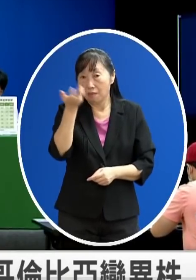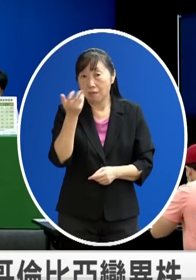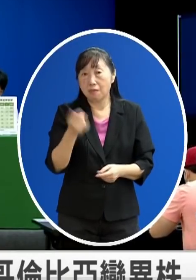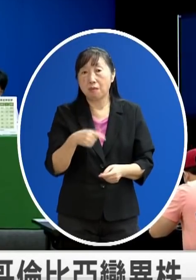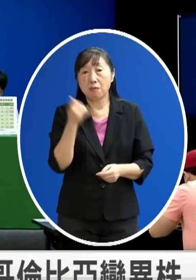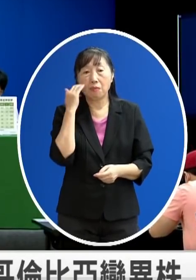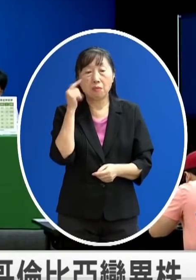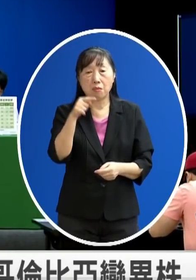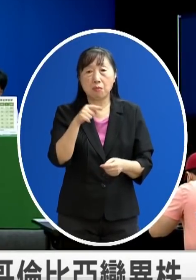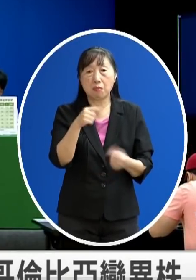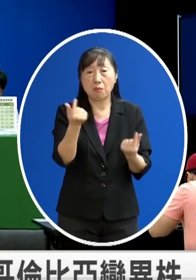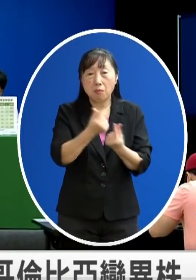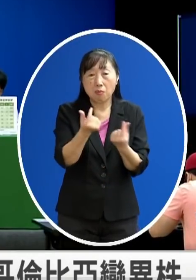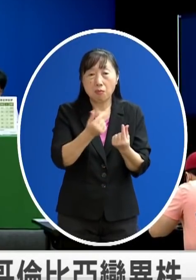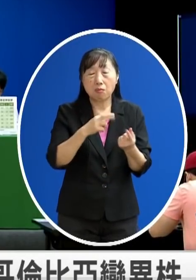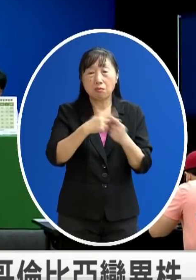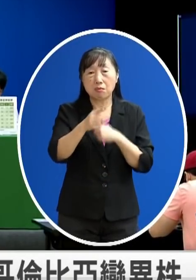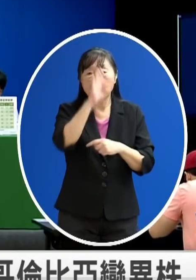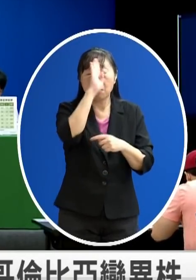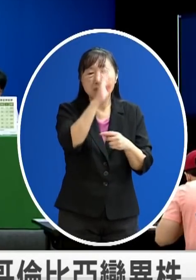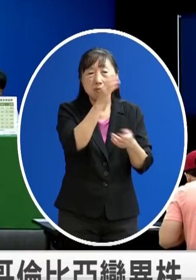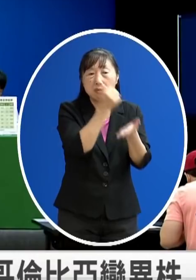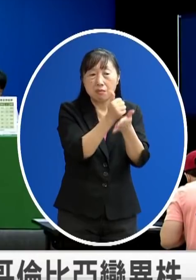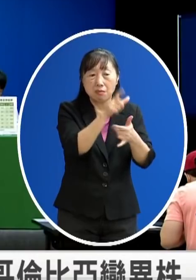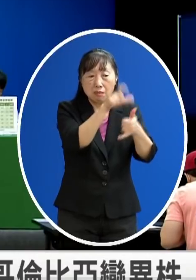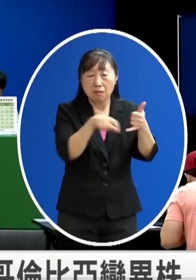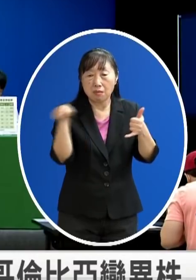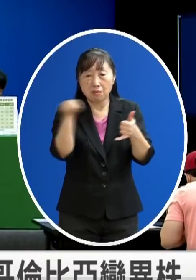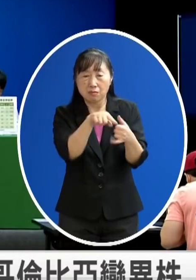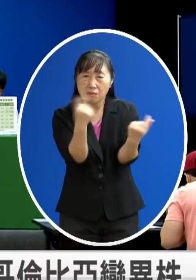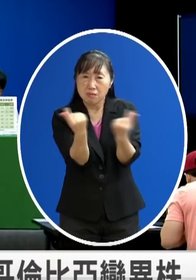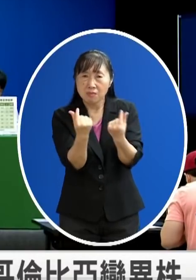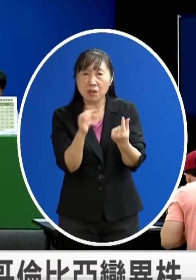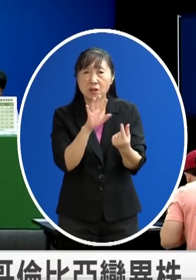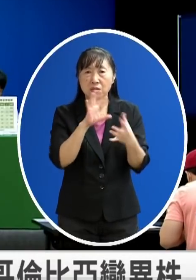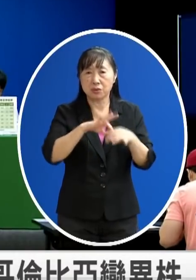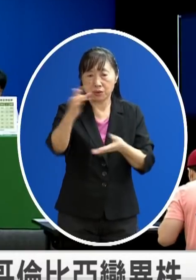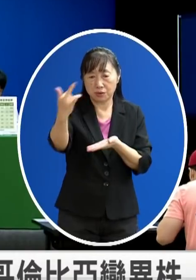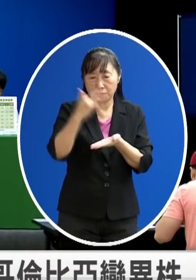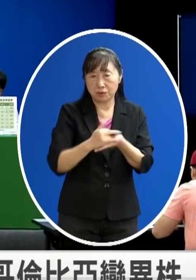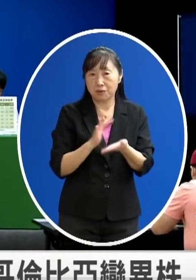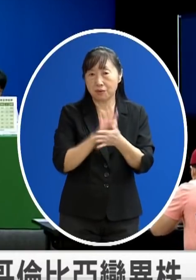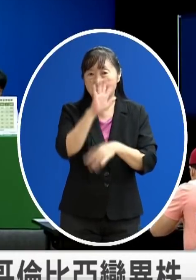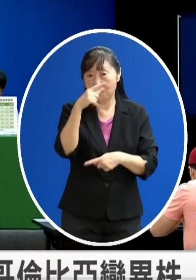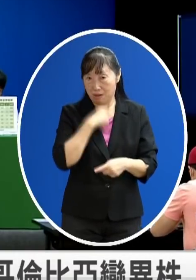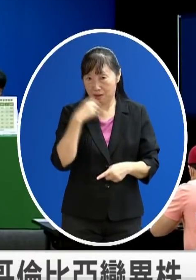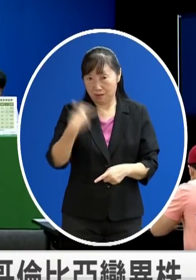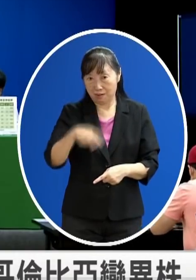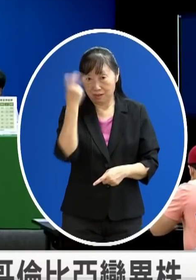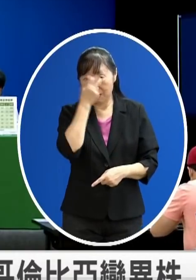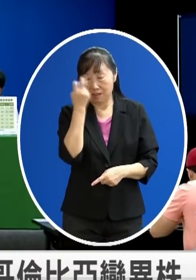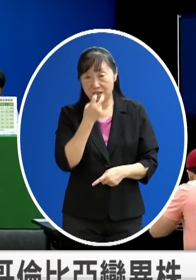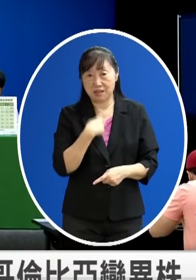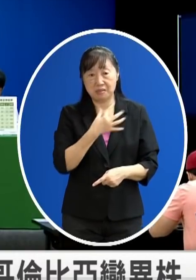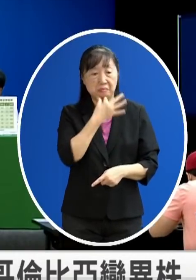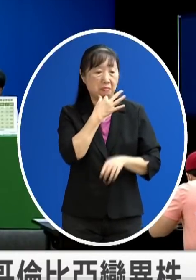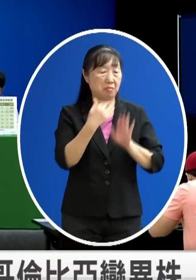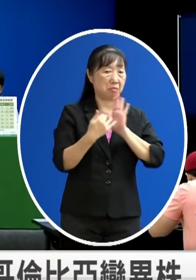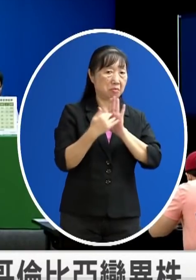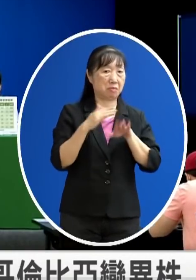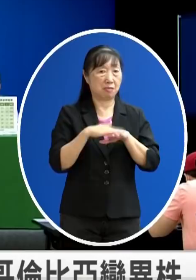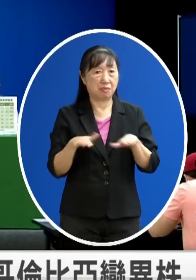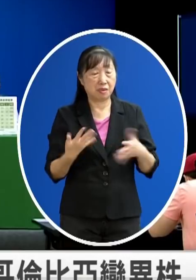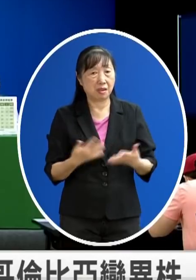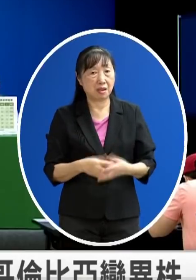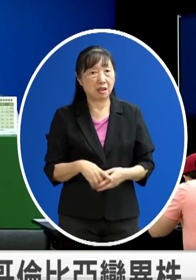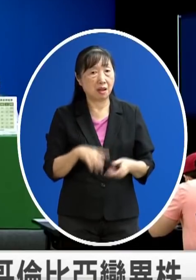确诊者的症状会是相似的，所以博流团如果是这样的情况之下回来，要不要检疫确保安全呢？谢谢。 你说检什么